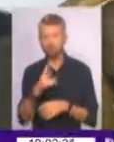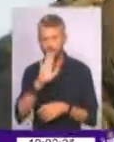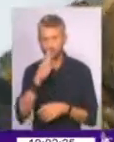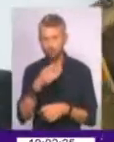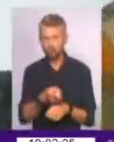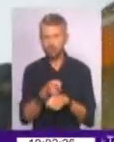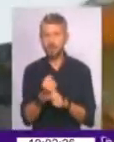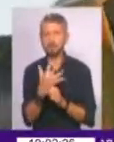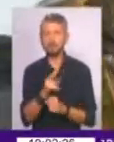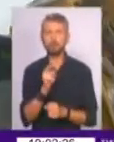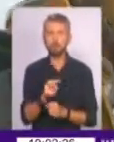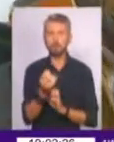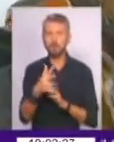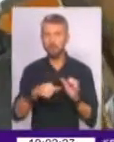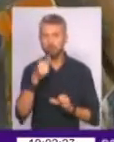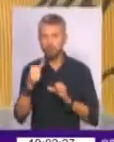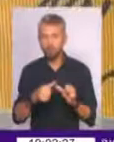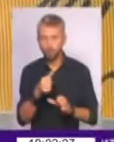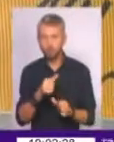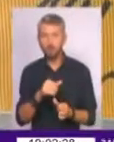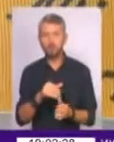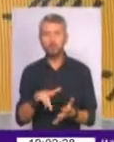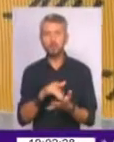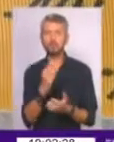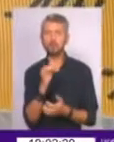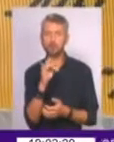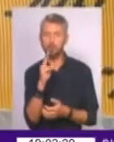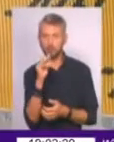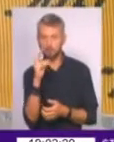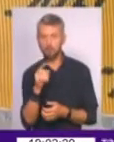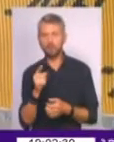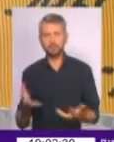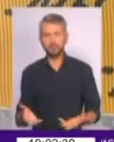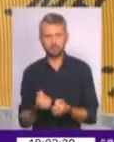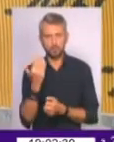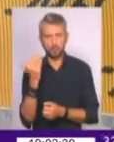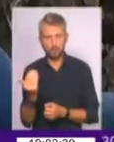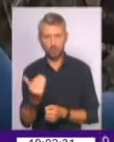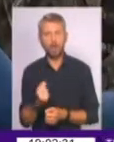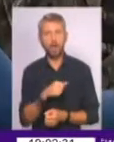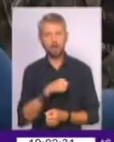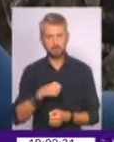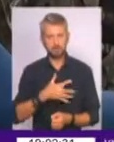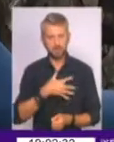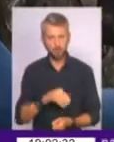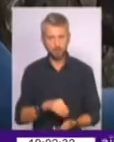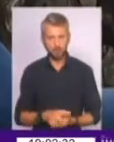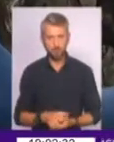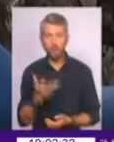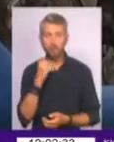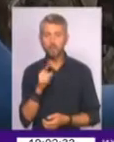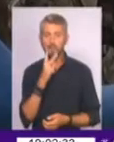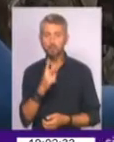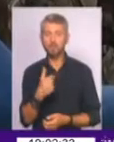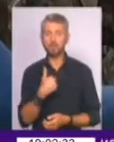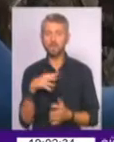15-го року з-під шквального обстрілу в Широкіному «Усач» витягнув молодого побратима, а сам загинув. Коли він побачив у мене в